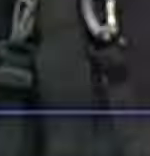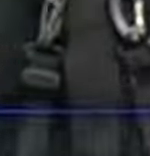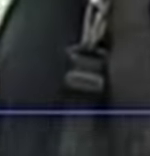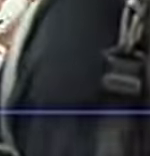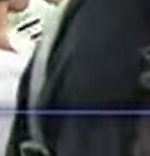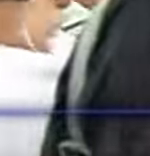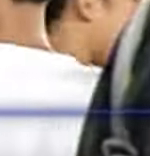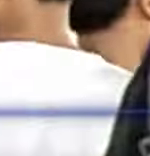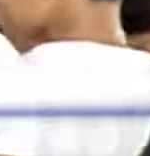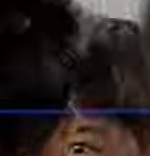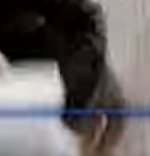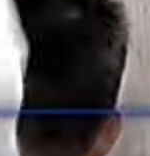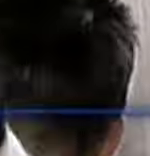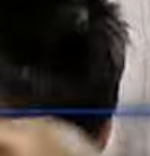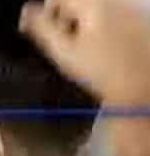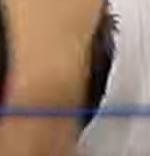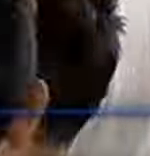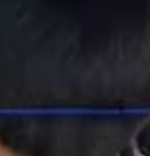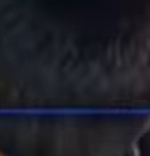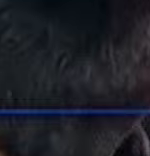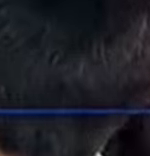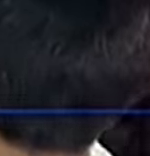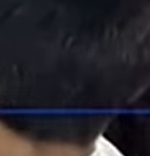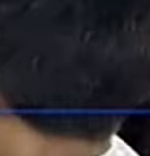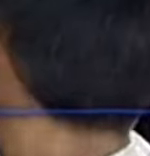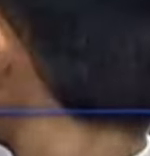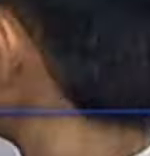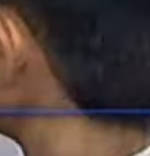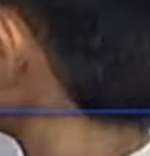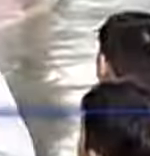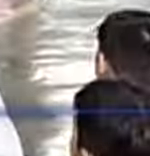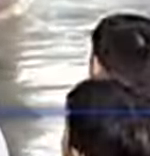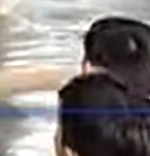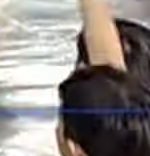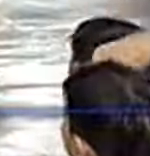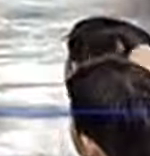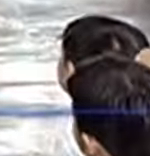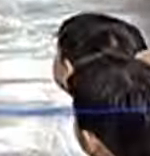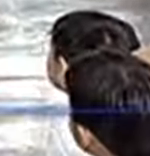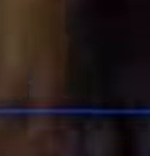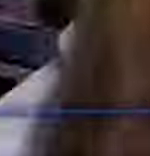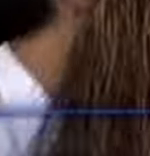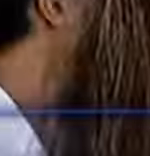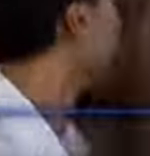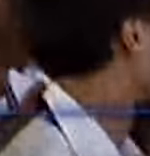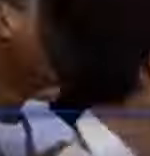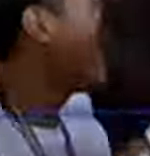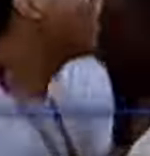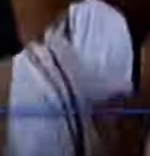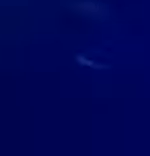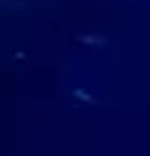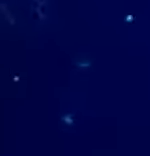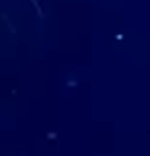Bacolod fan sa basketball fan sa Bacolod, naka-meet and greet ang mga iniidol ng players sa PBA All-Star Weekend.